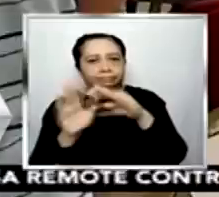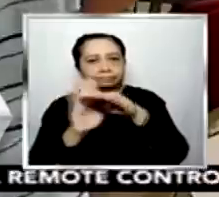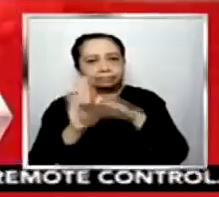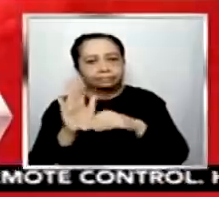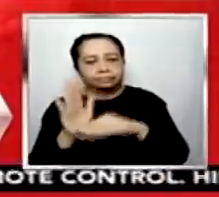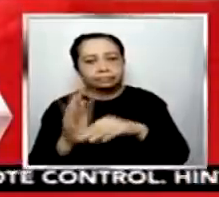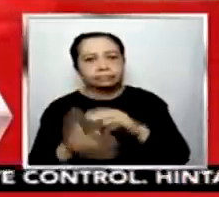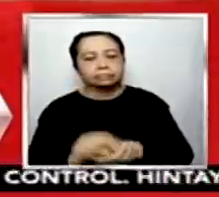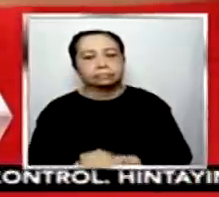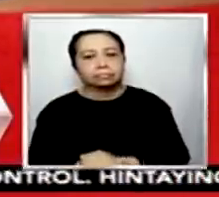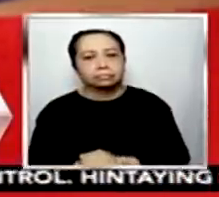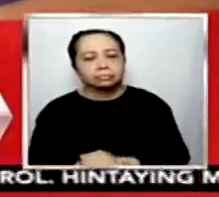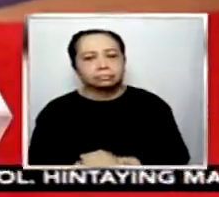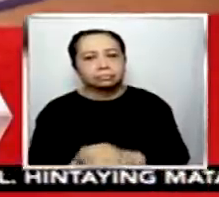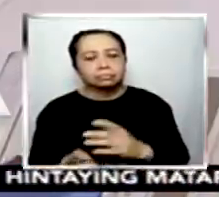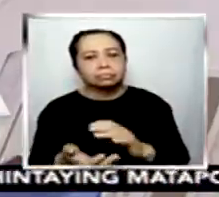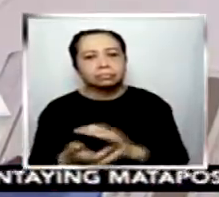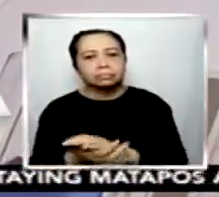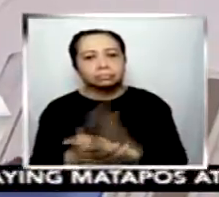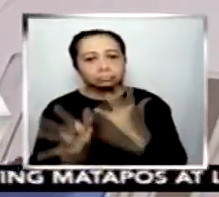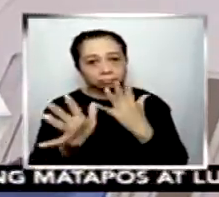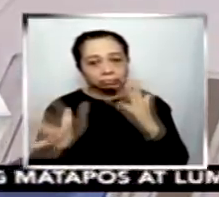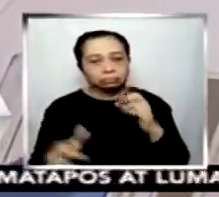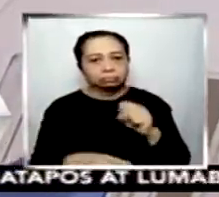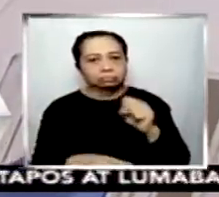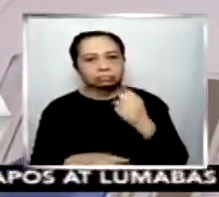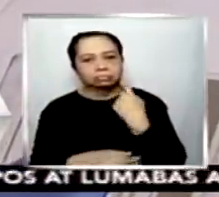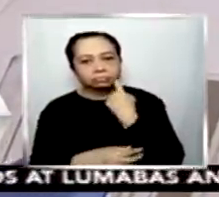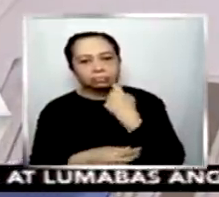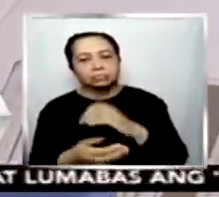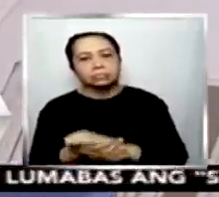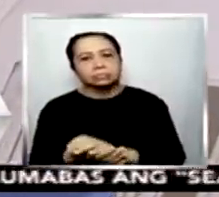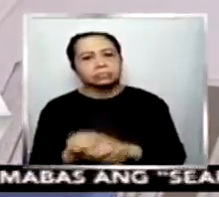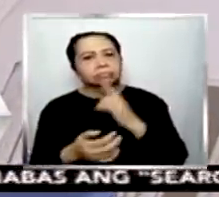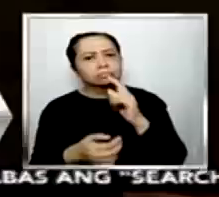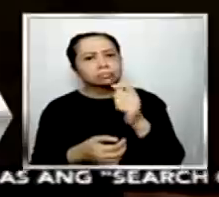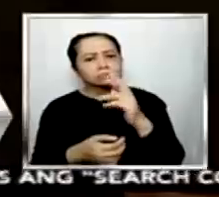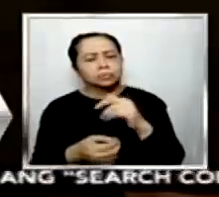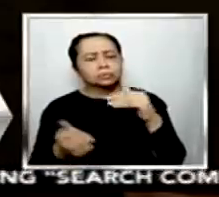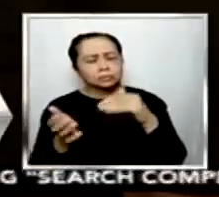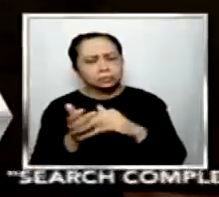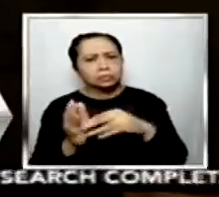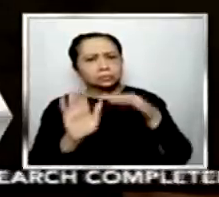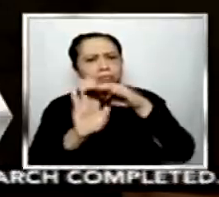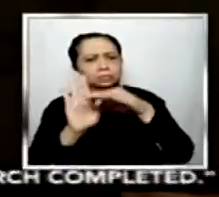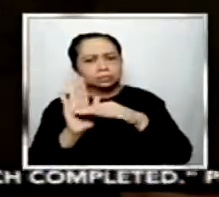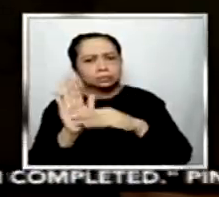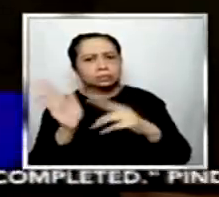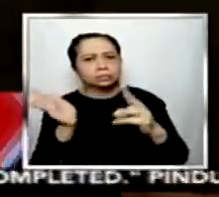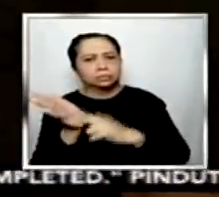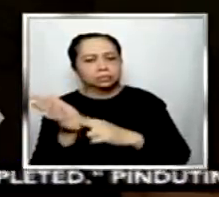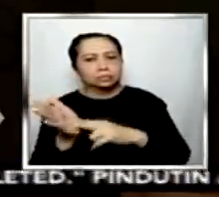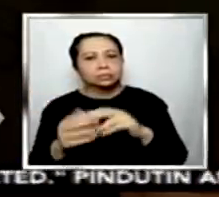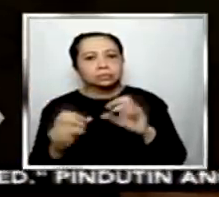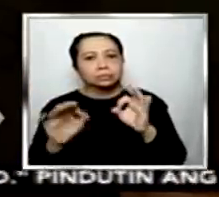Hindi na. Sabi ng Quezon City Treasury, pwede pa siyang magpalista sa barangay. Possible na sila